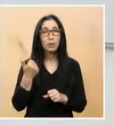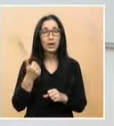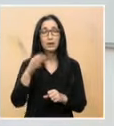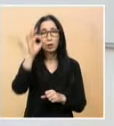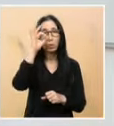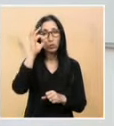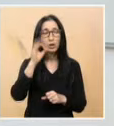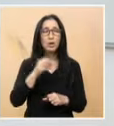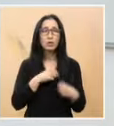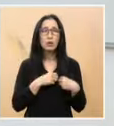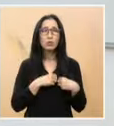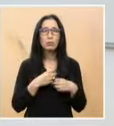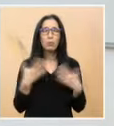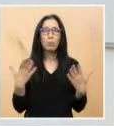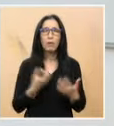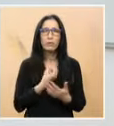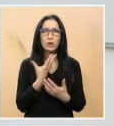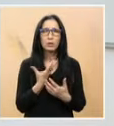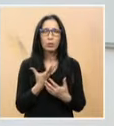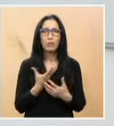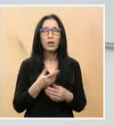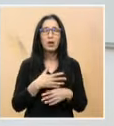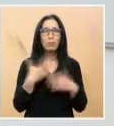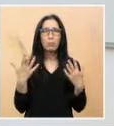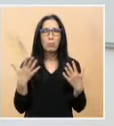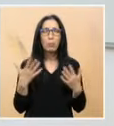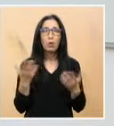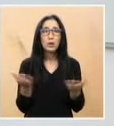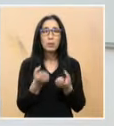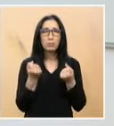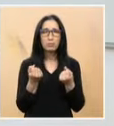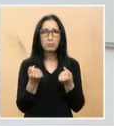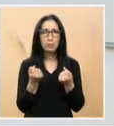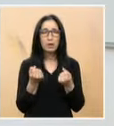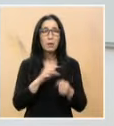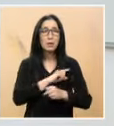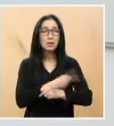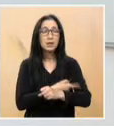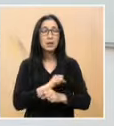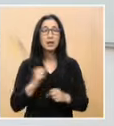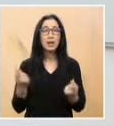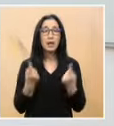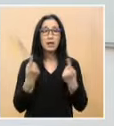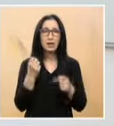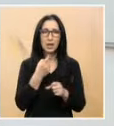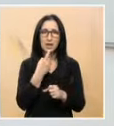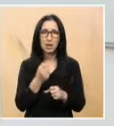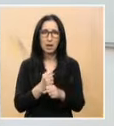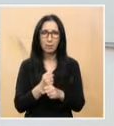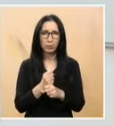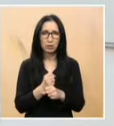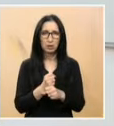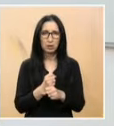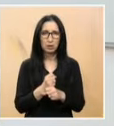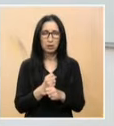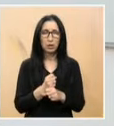от работата си с младите ученици се чувствам по-вдъхновена и по-намирам сила и